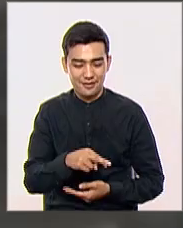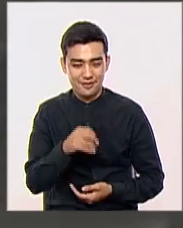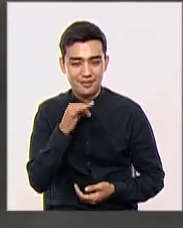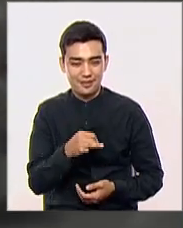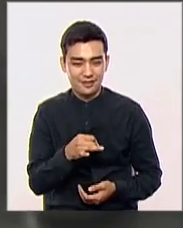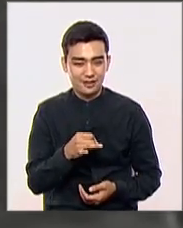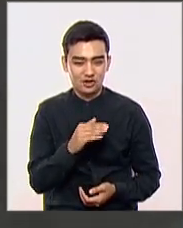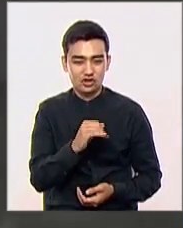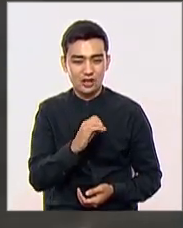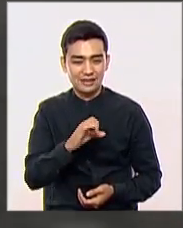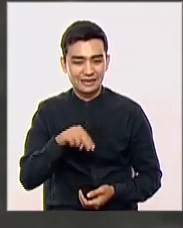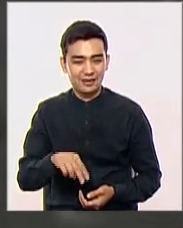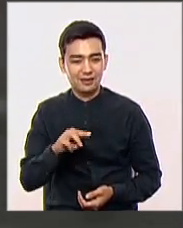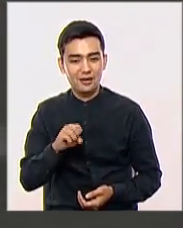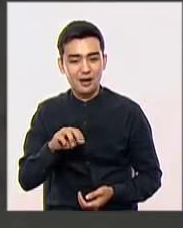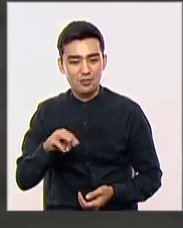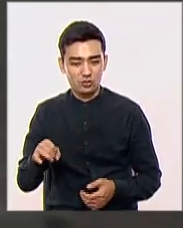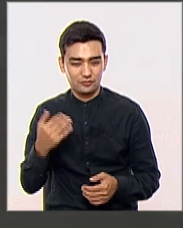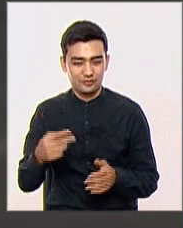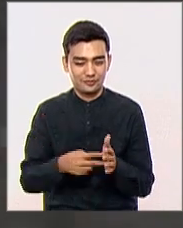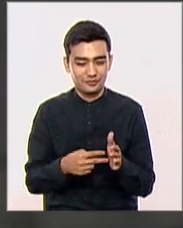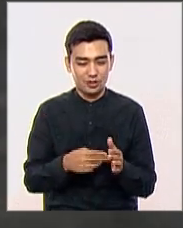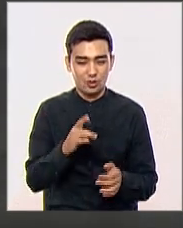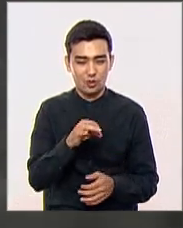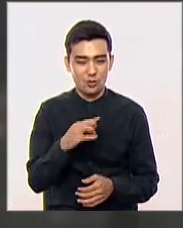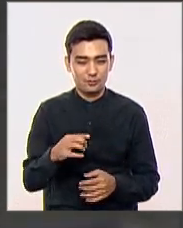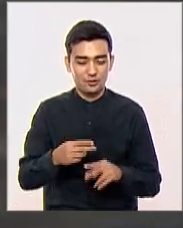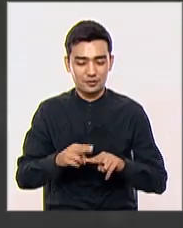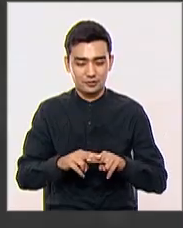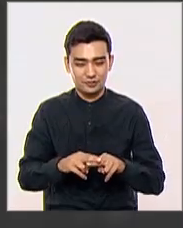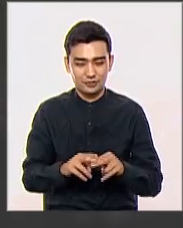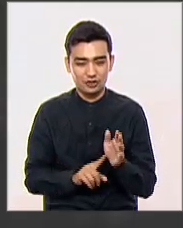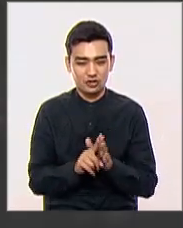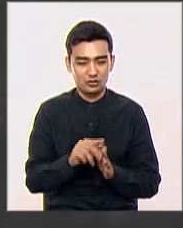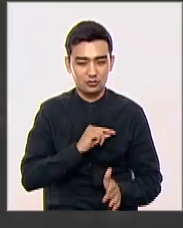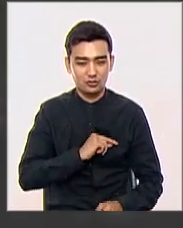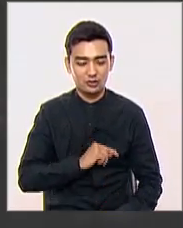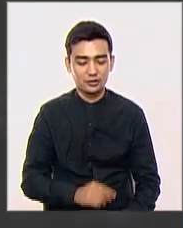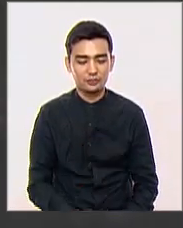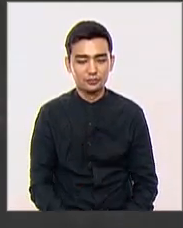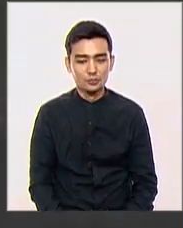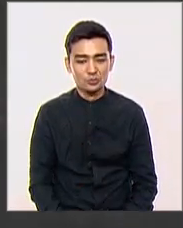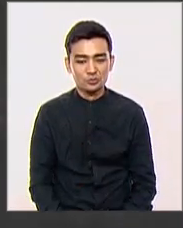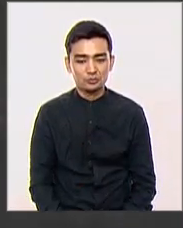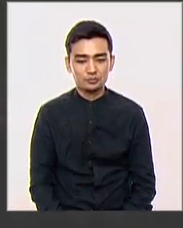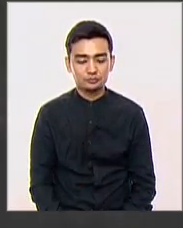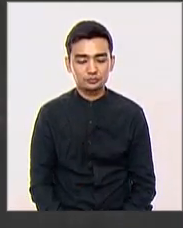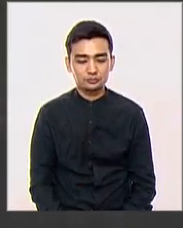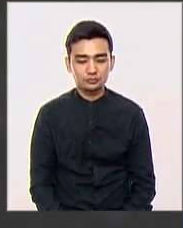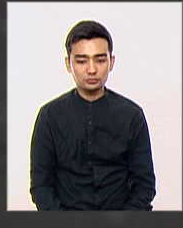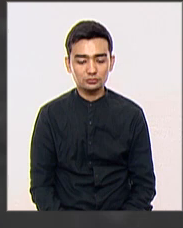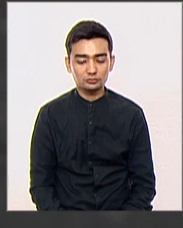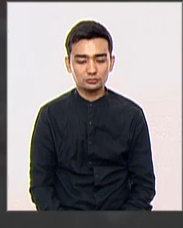средств Жасылдаму, который принял дела у оператора РОП. Анастасия Новикова, Дарын Абдиев, Абзал Турабеков, Информбюро Шымкент.